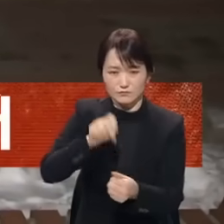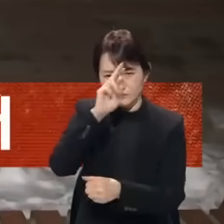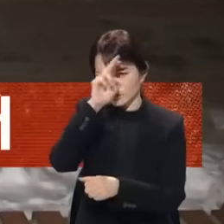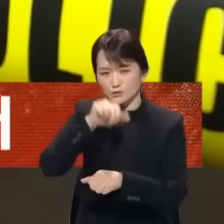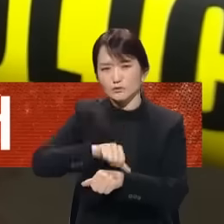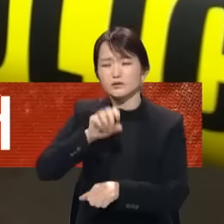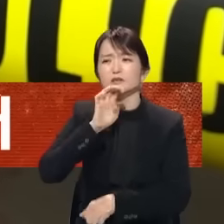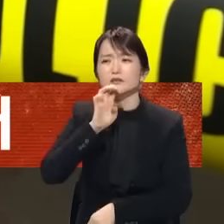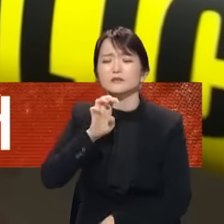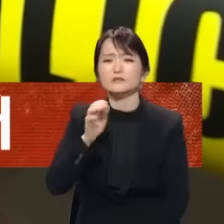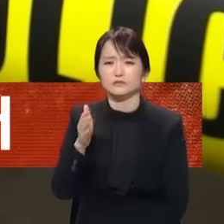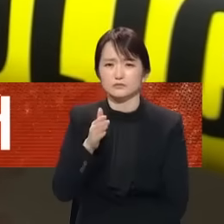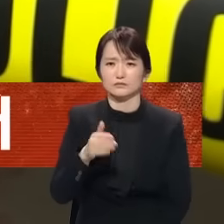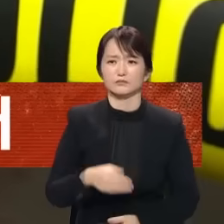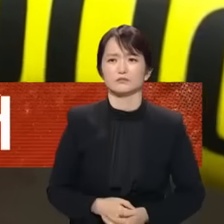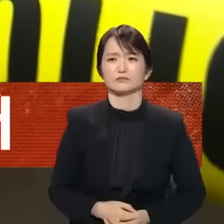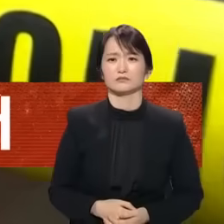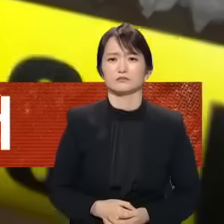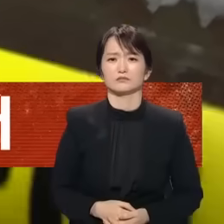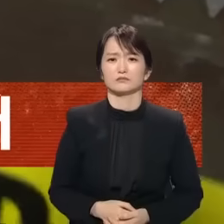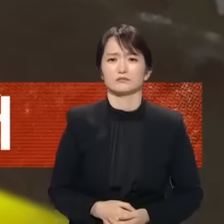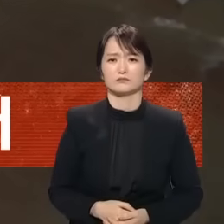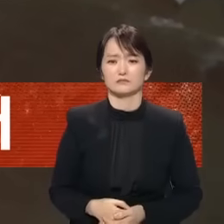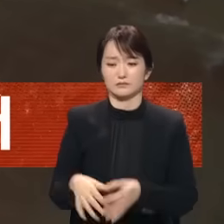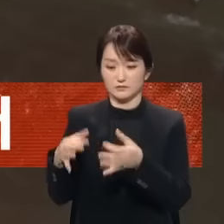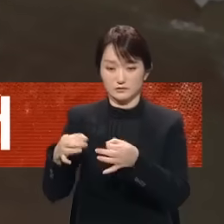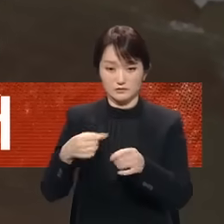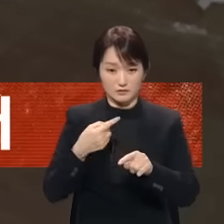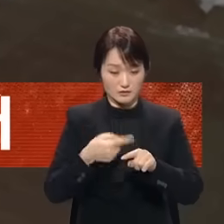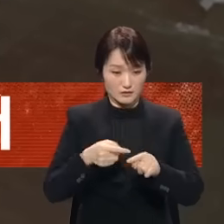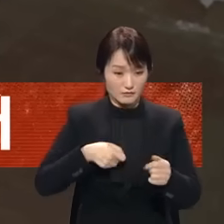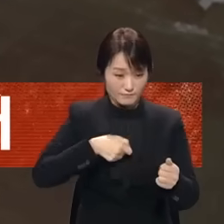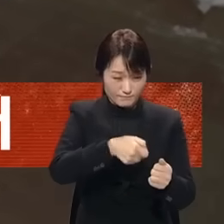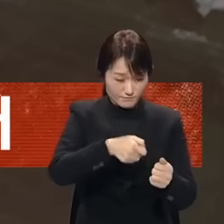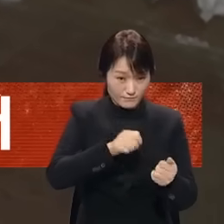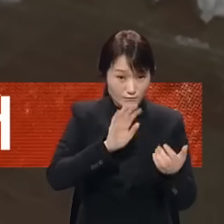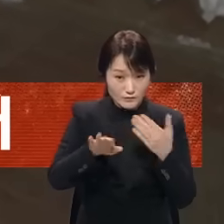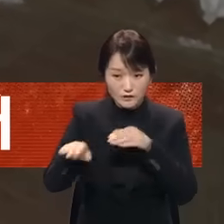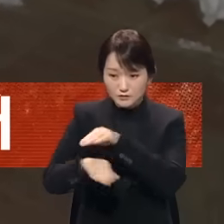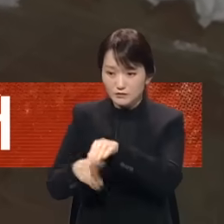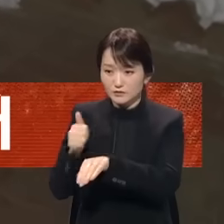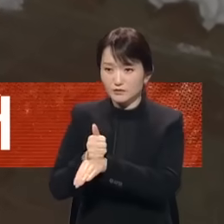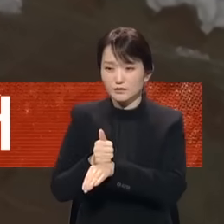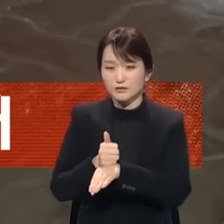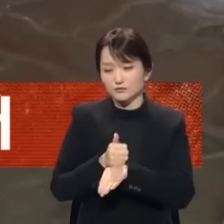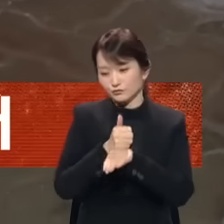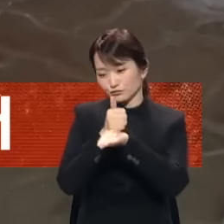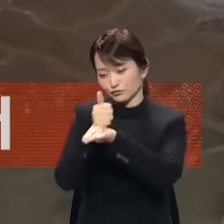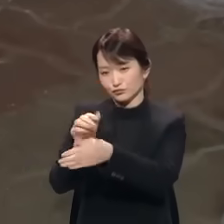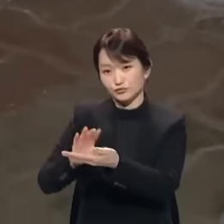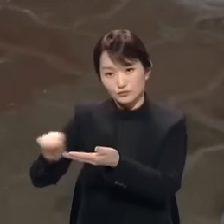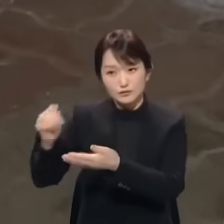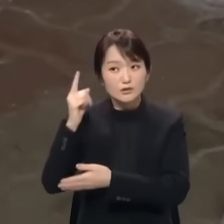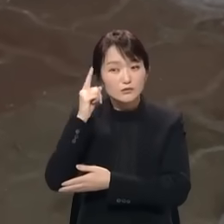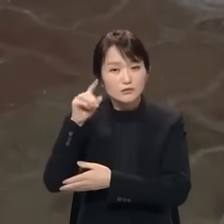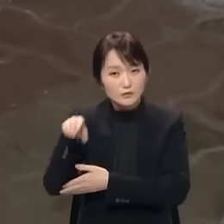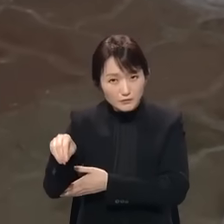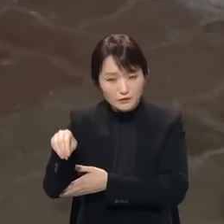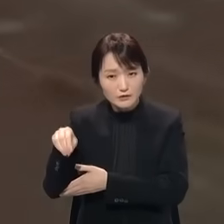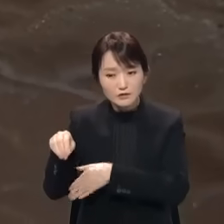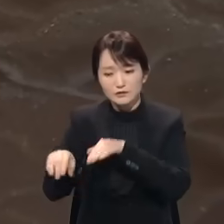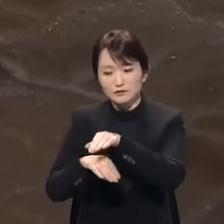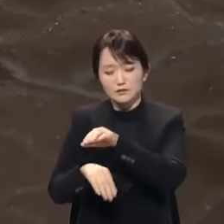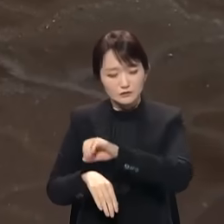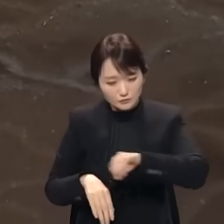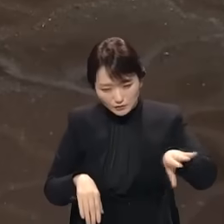5시 40분 쯤이었는데 이렇게 범행 저지른 이후에 곧장 차를 타고 아파트를 떴고 휴대전화 끄고 차는 버리고